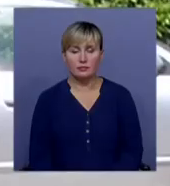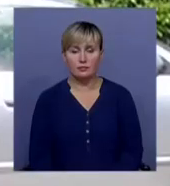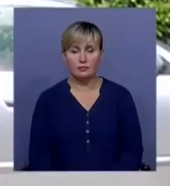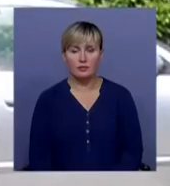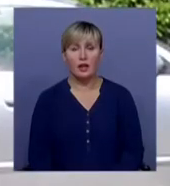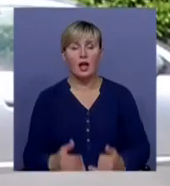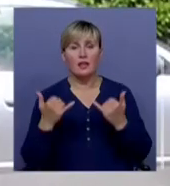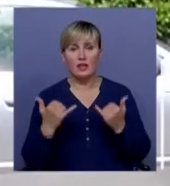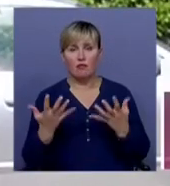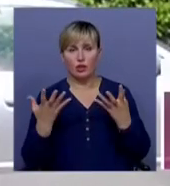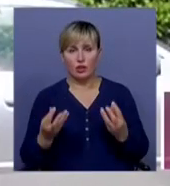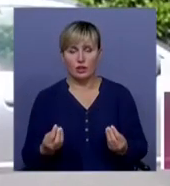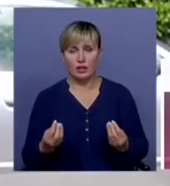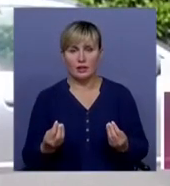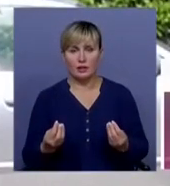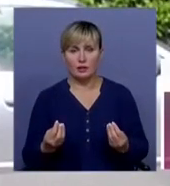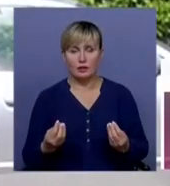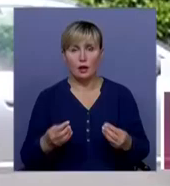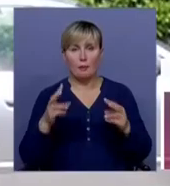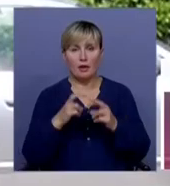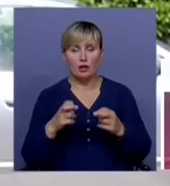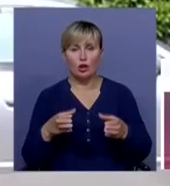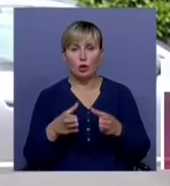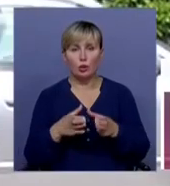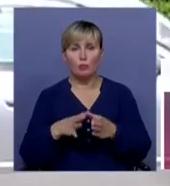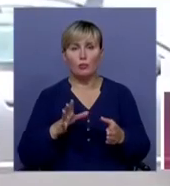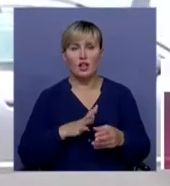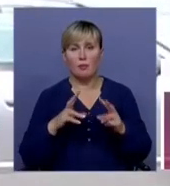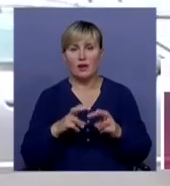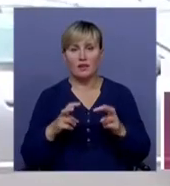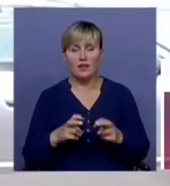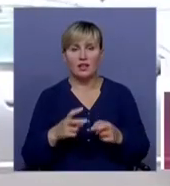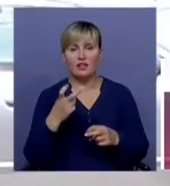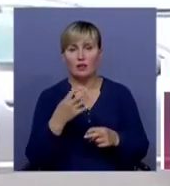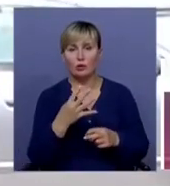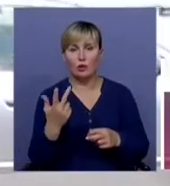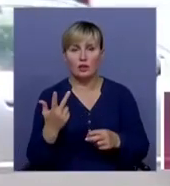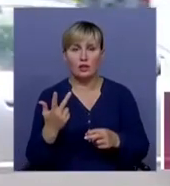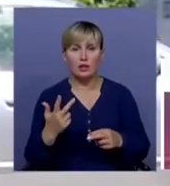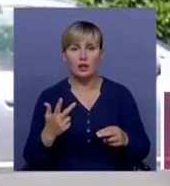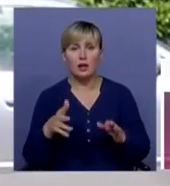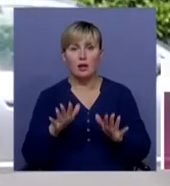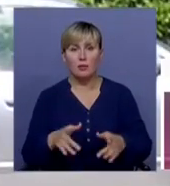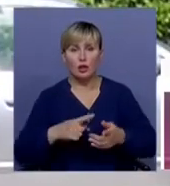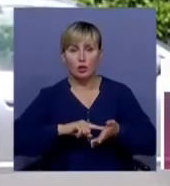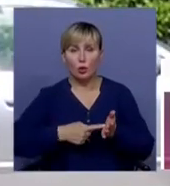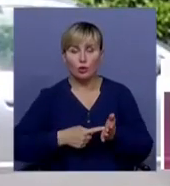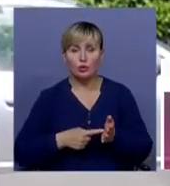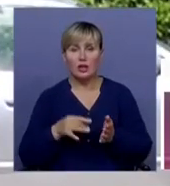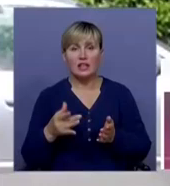На сегодняшний день мониторинговой группой было проверено 243 объекта. Из них